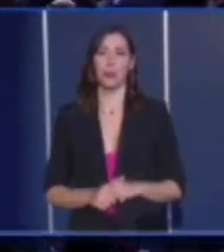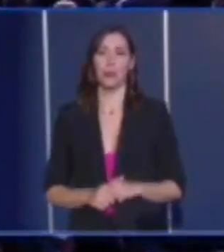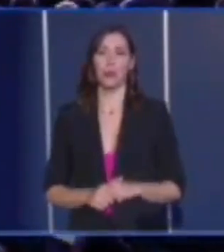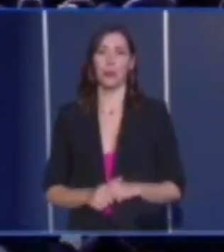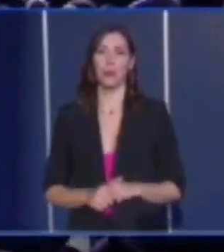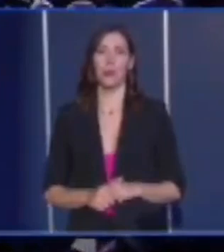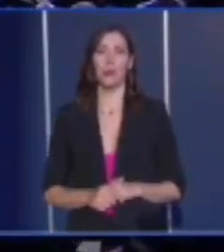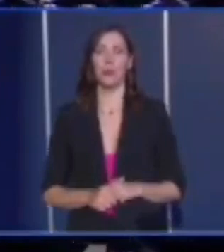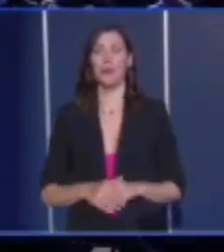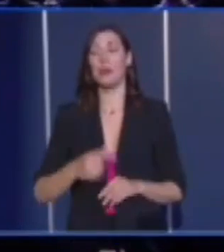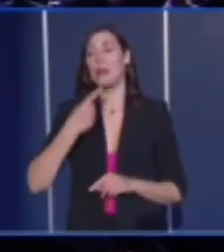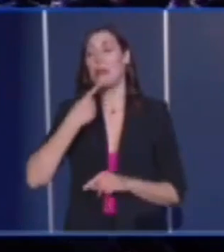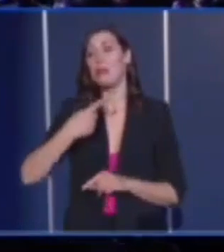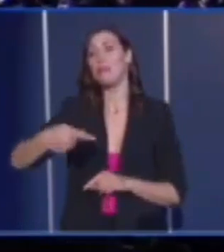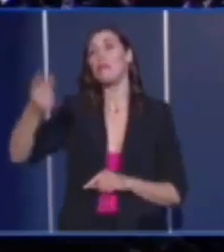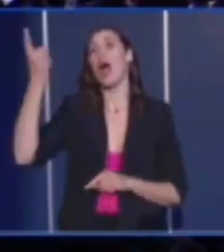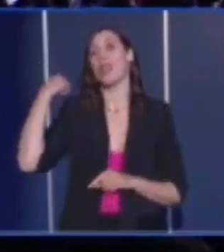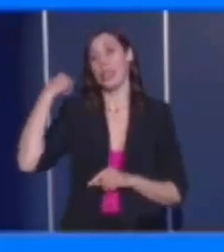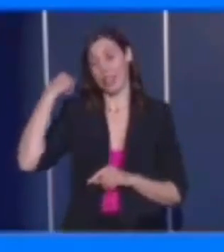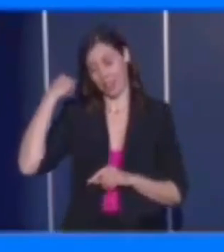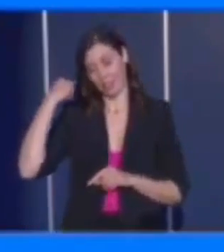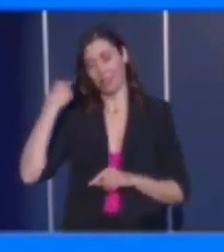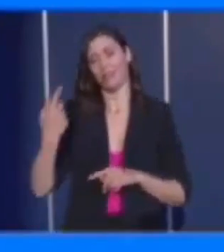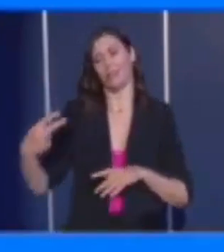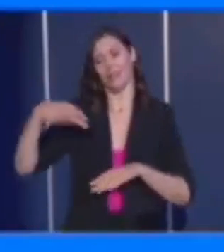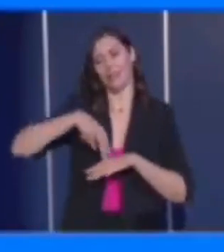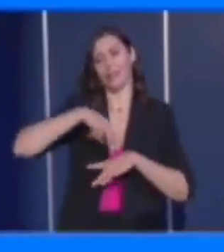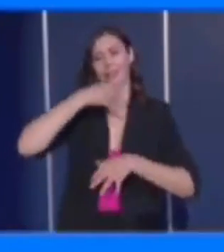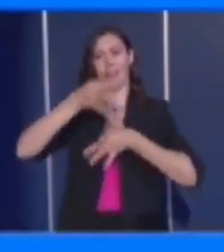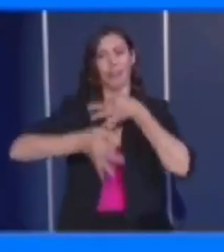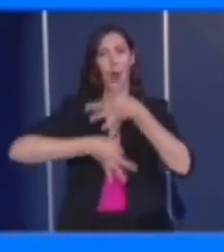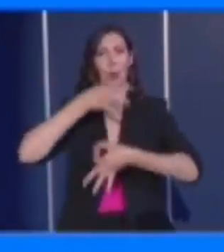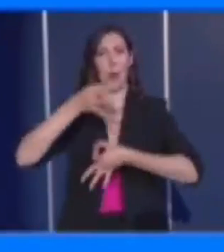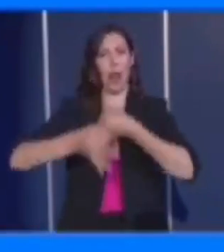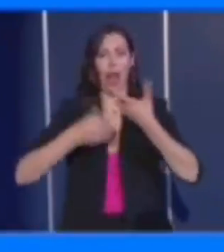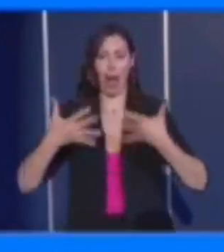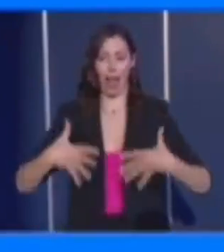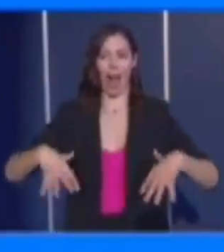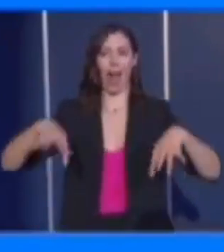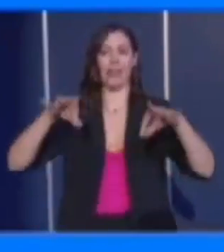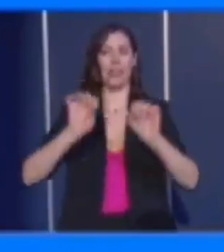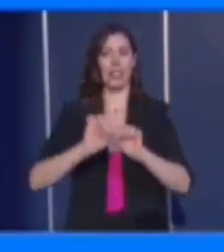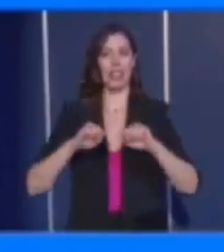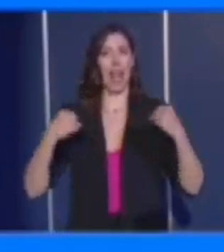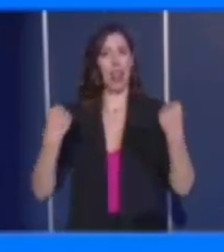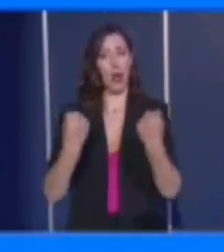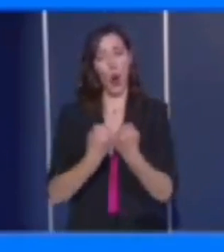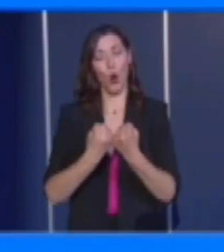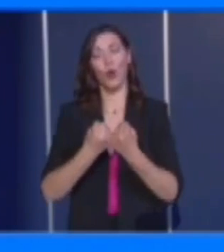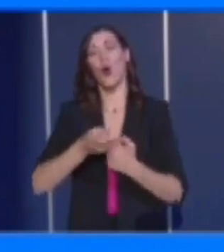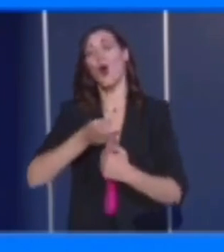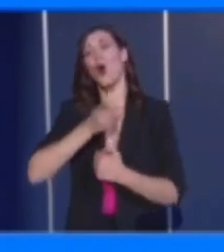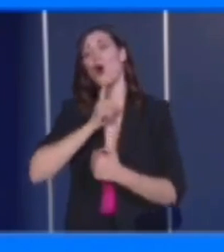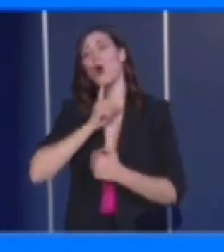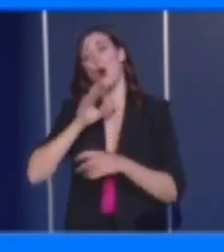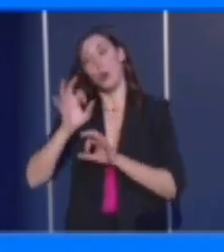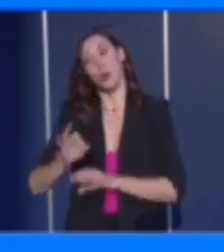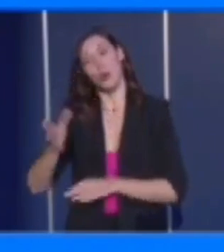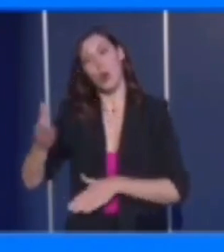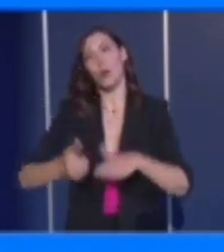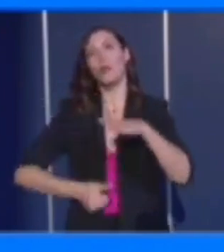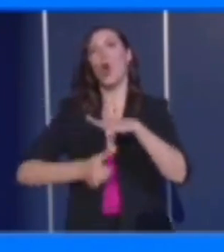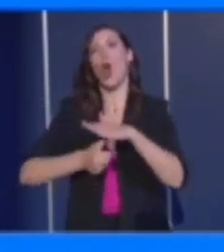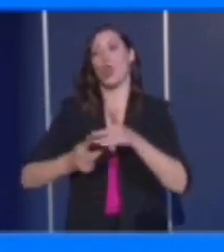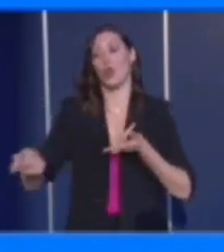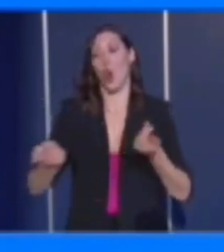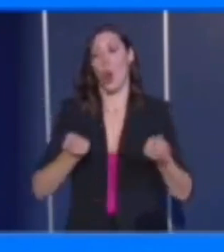Ανοίγοντας πέρσι το προηγούμενο συνέδριό μας, όπως μας θύμισε και ο πρόεδρος της Οργανωτικής